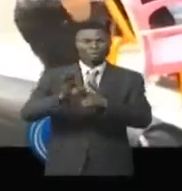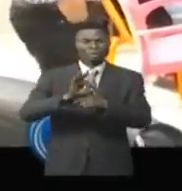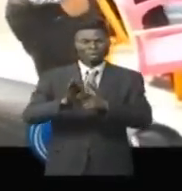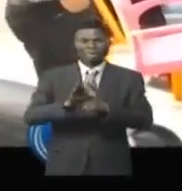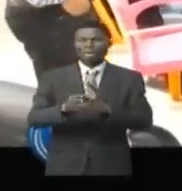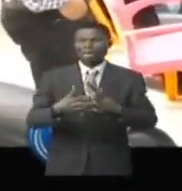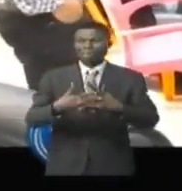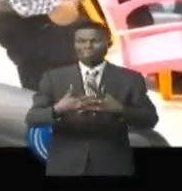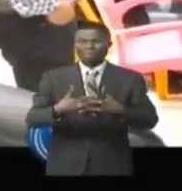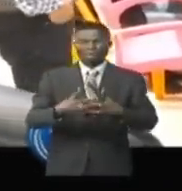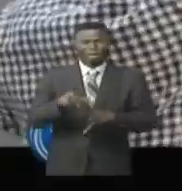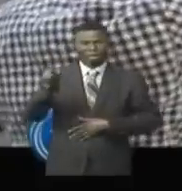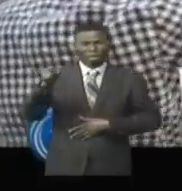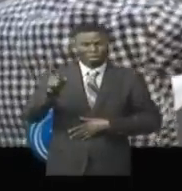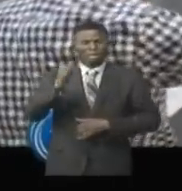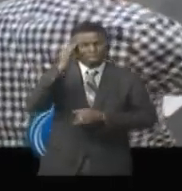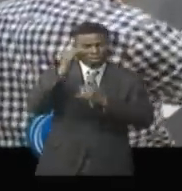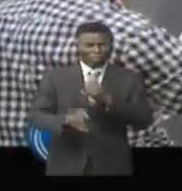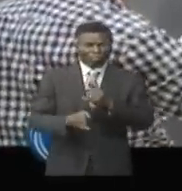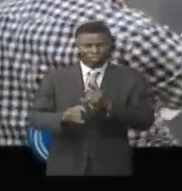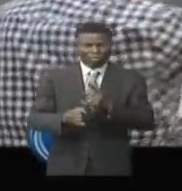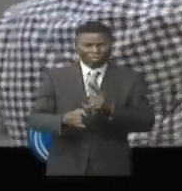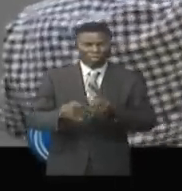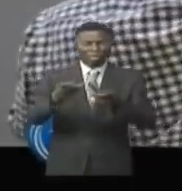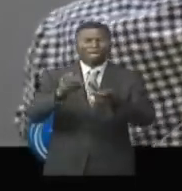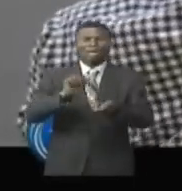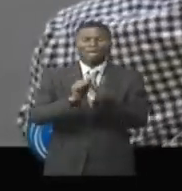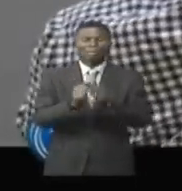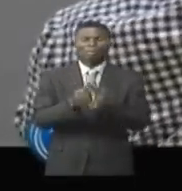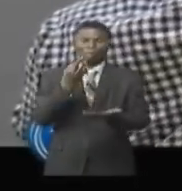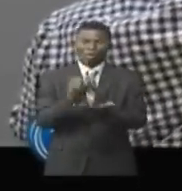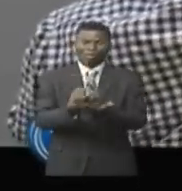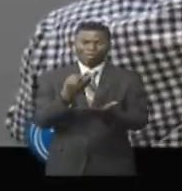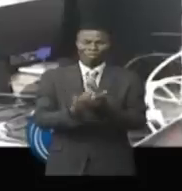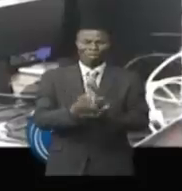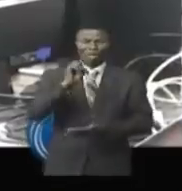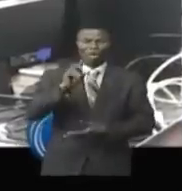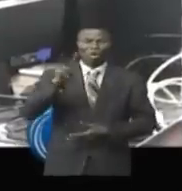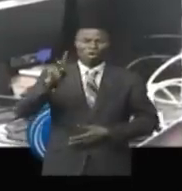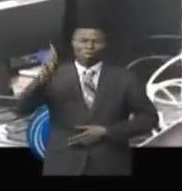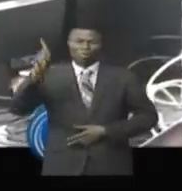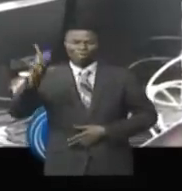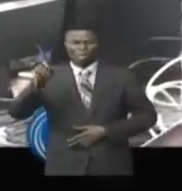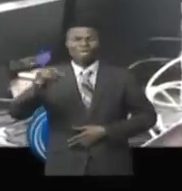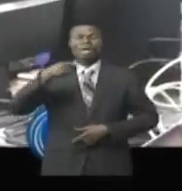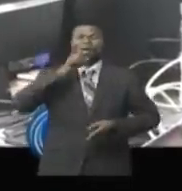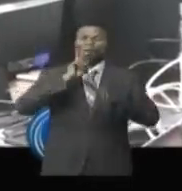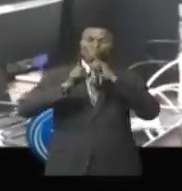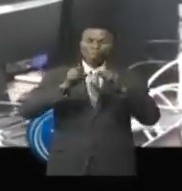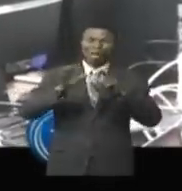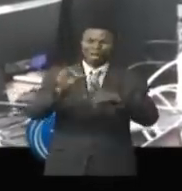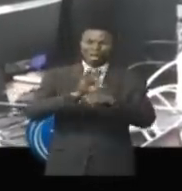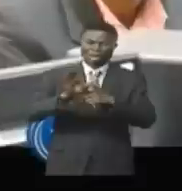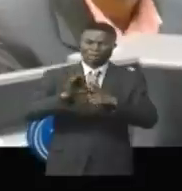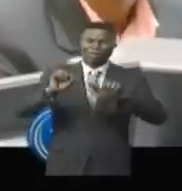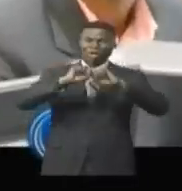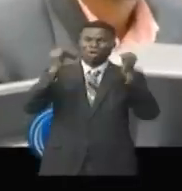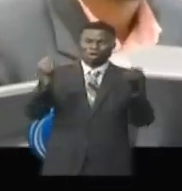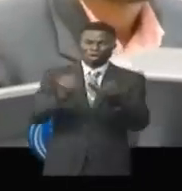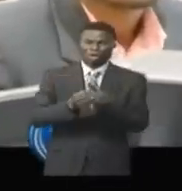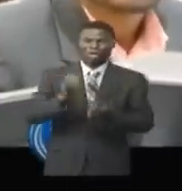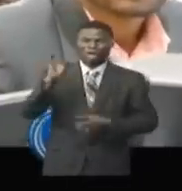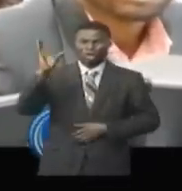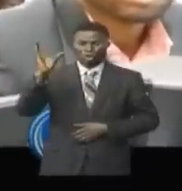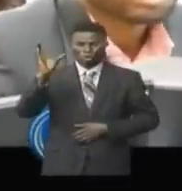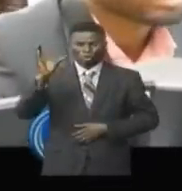logiciel Tompo vient de se clôturer. Les cadres financiers de l'OVD ont dû suivre cette formation de la société Tomate